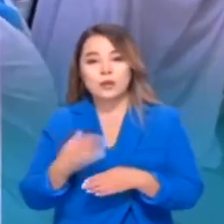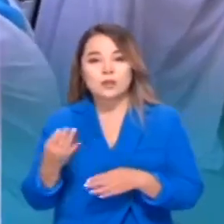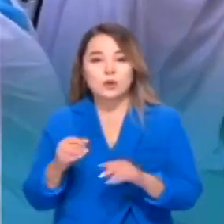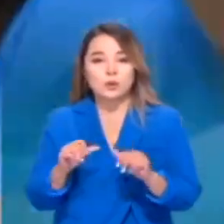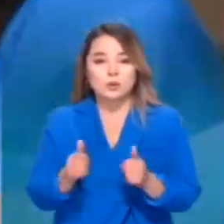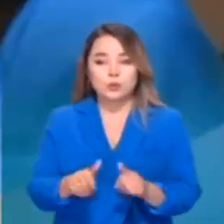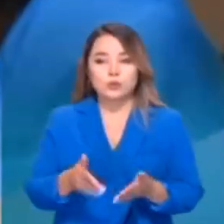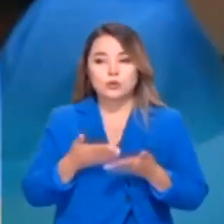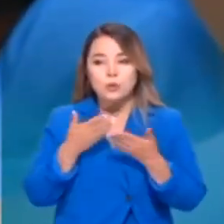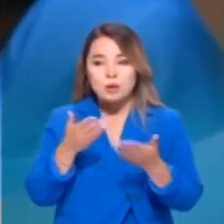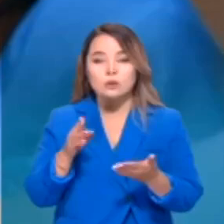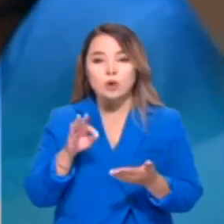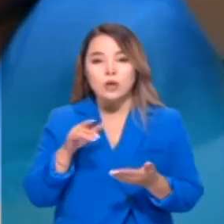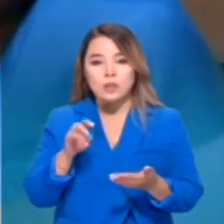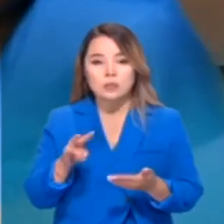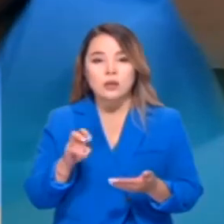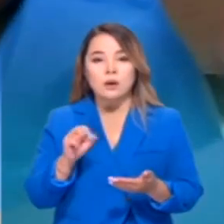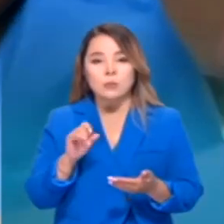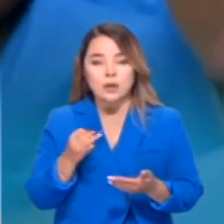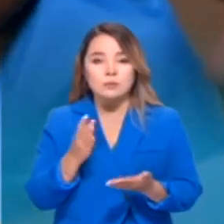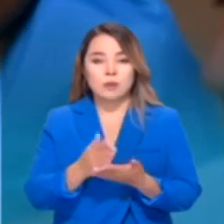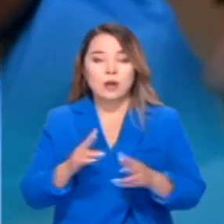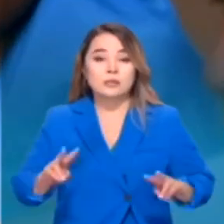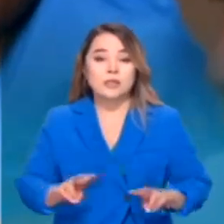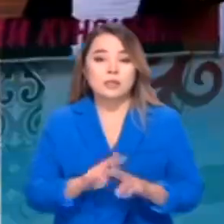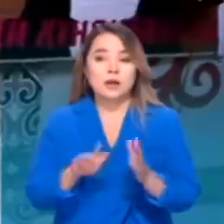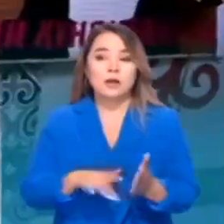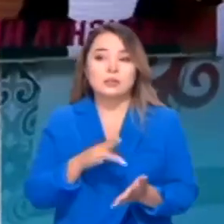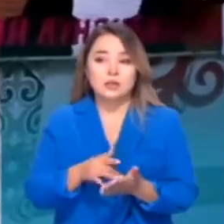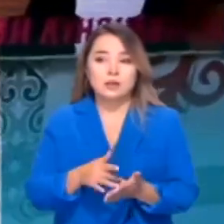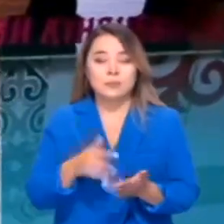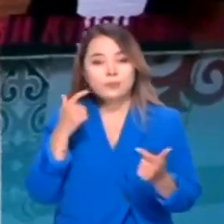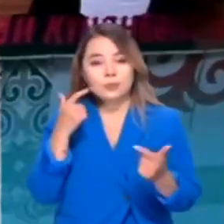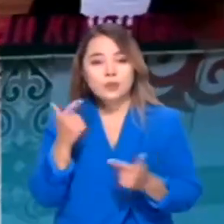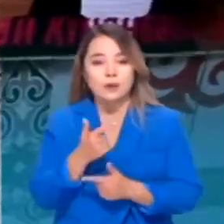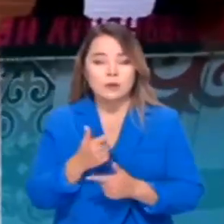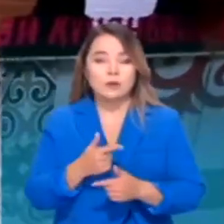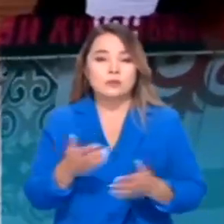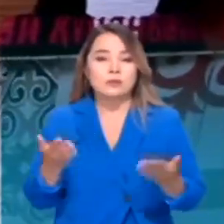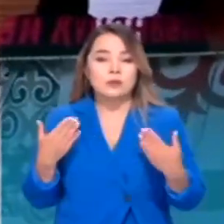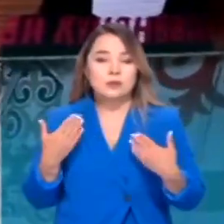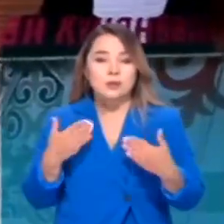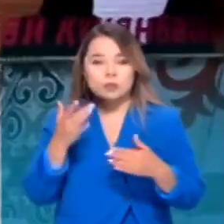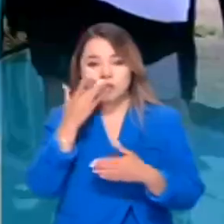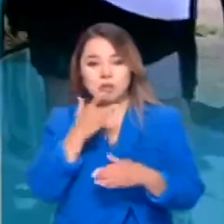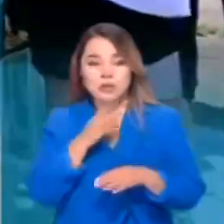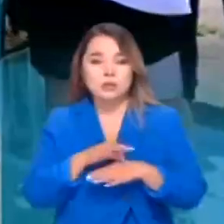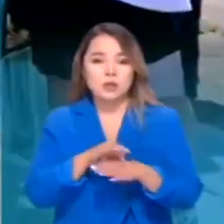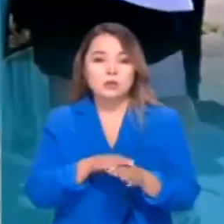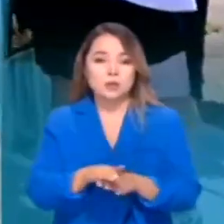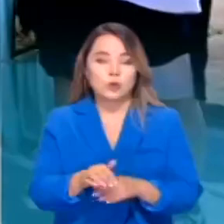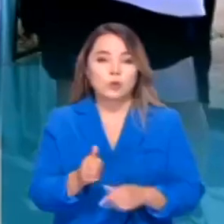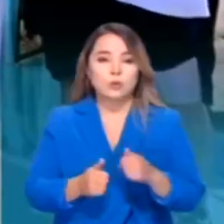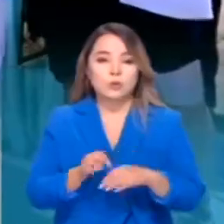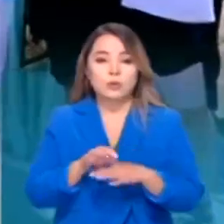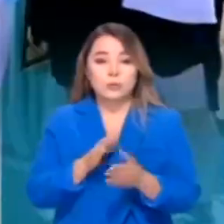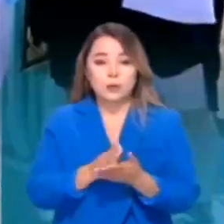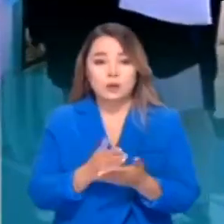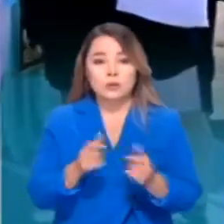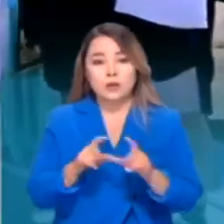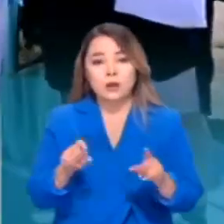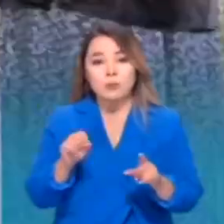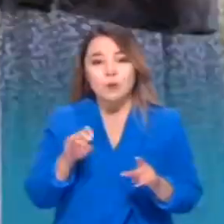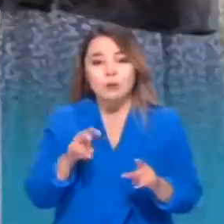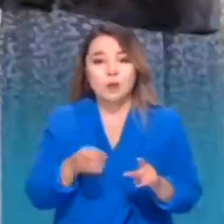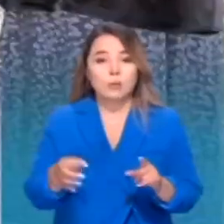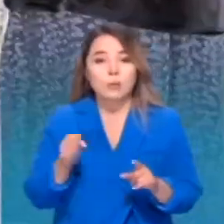Сонымен қатар Абай мен Тоғжан ауылы тігілді. Бүгін Астана қаласының білім басқармасы жазғы демалысты ұйымдастыру бойынша баспасөз турын өткізді. Мекеме